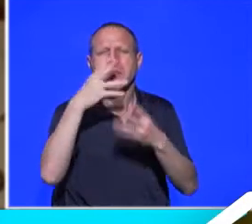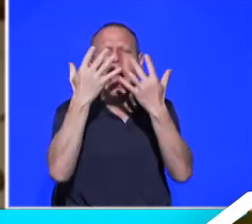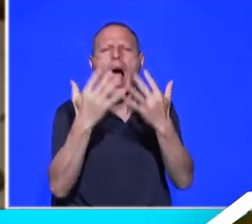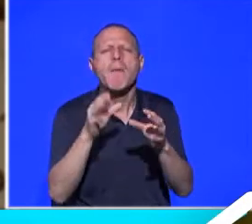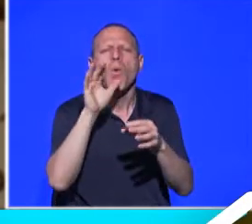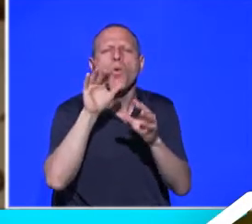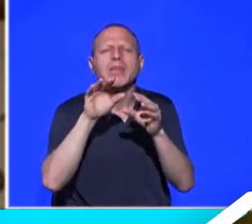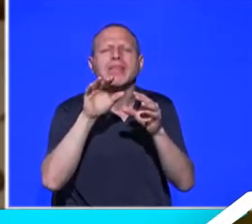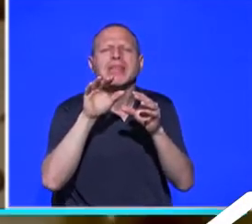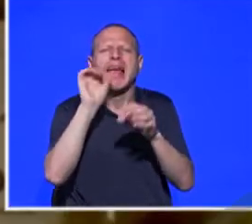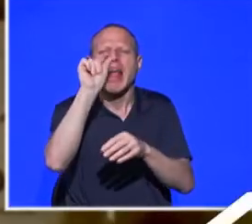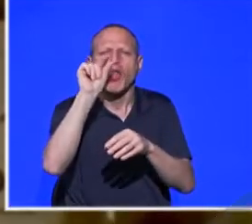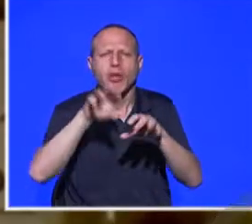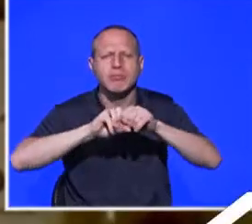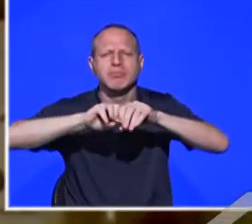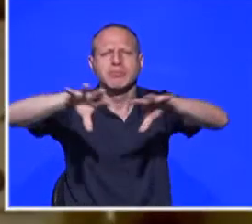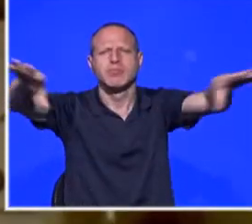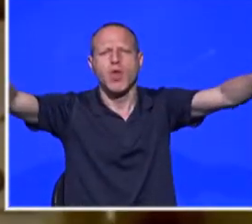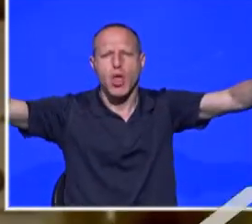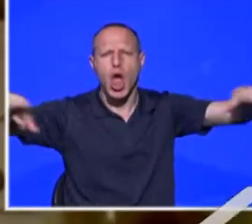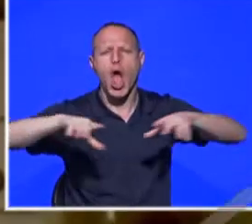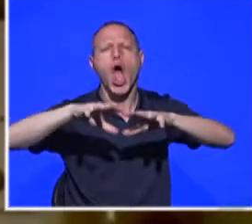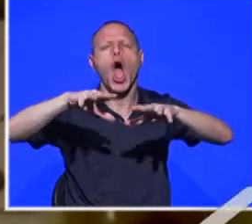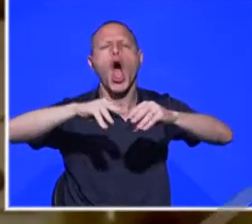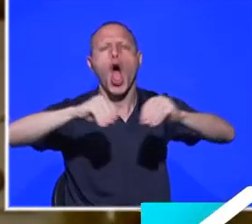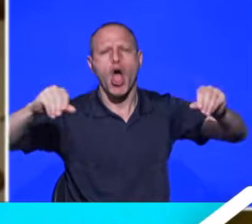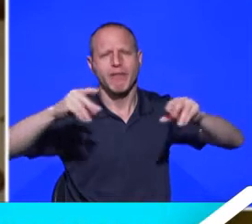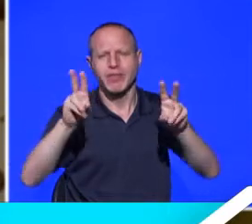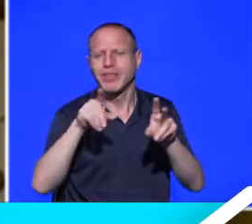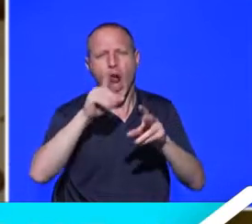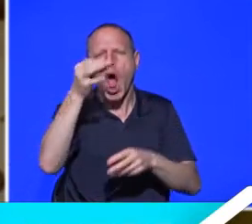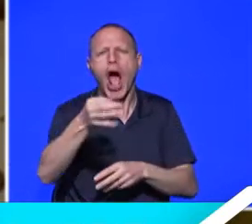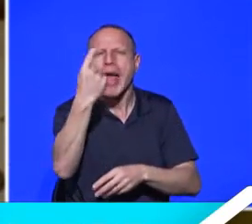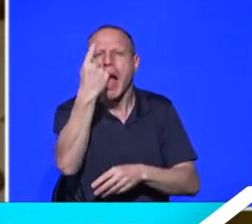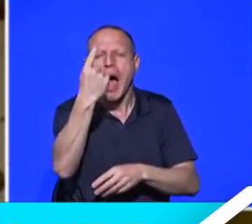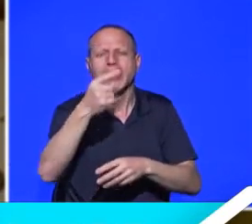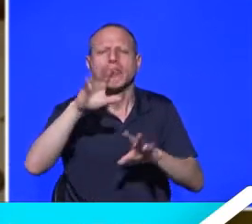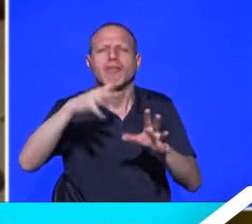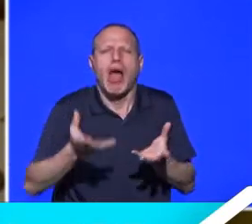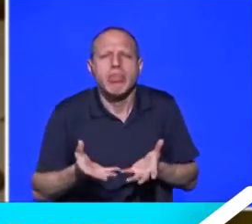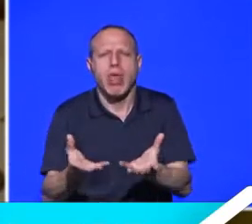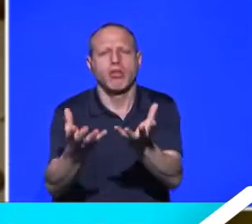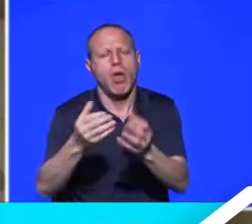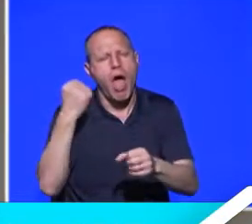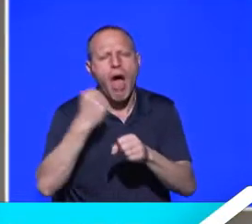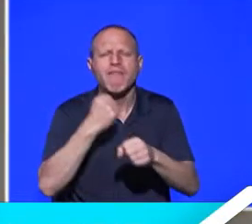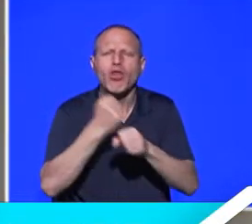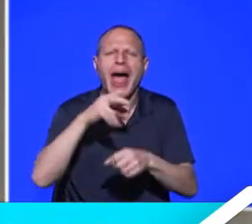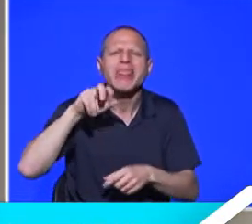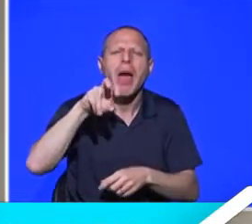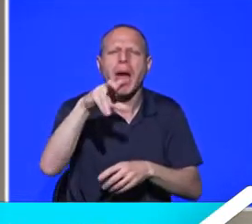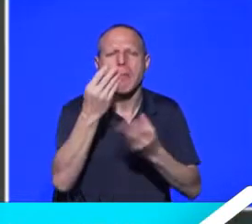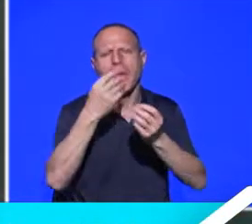איזה קטם אחד גדול שאפשר לבוא ולהרים עם טרקטור, אז ממש עבודת נמלים, המון כוח אדם צריך בשביל